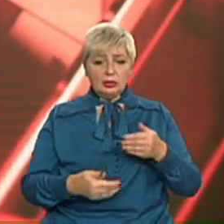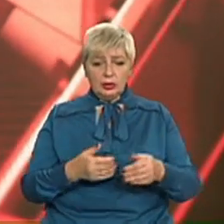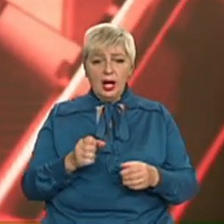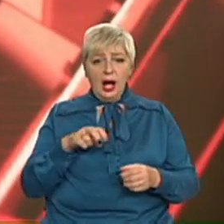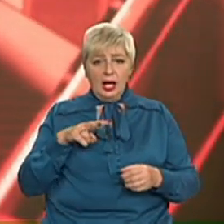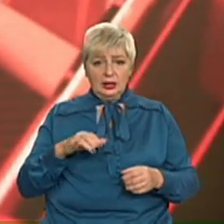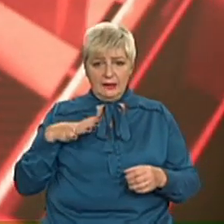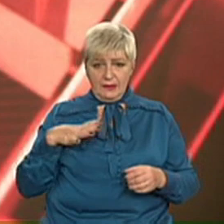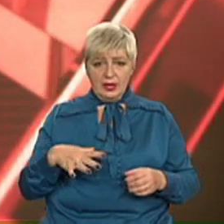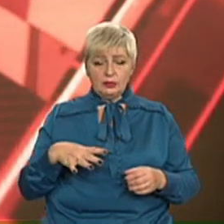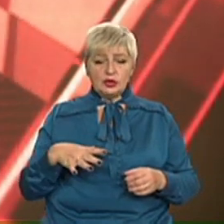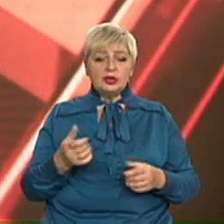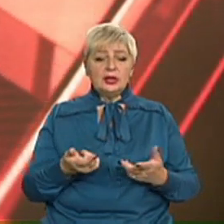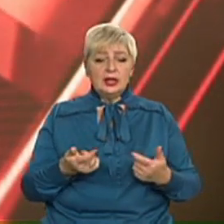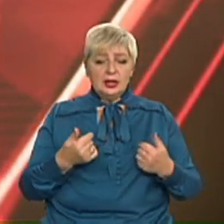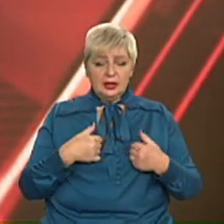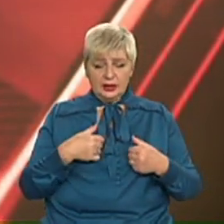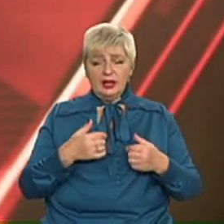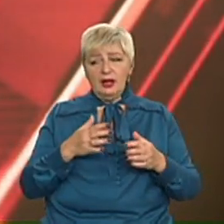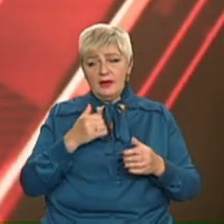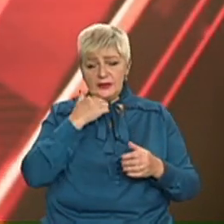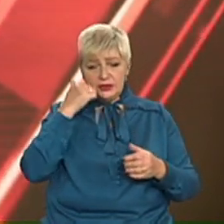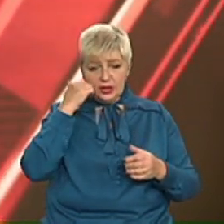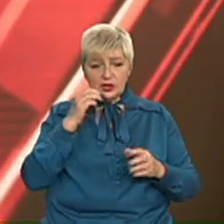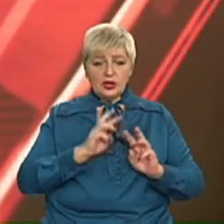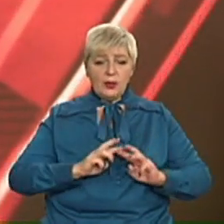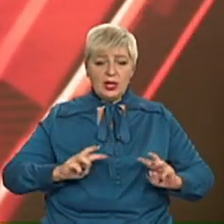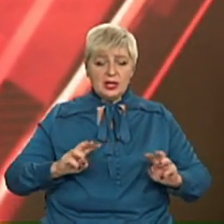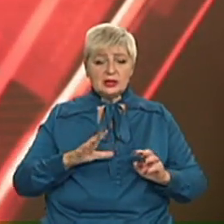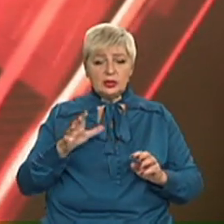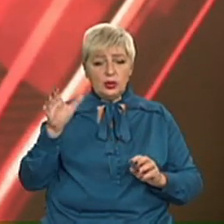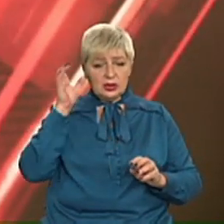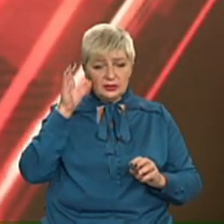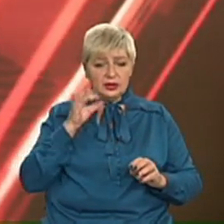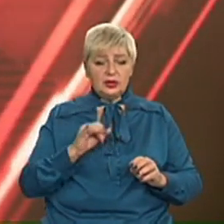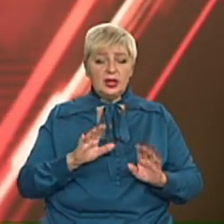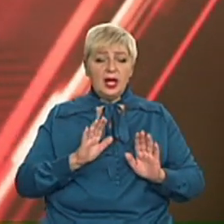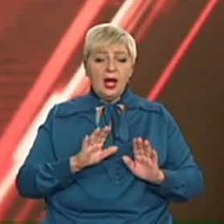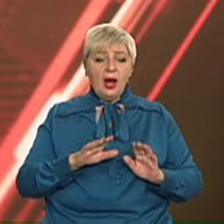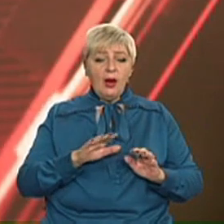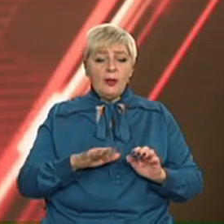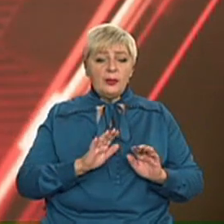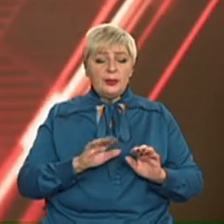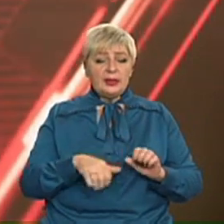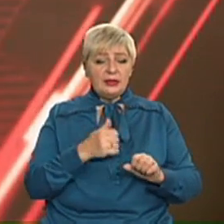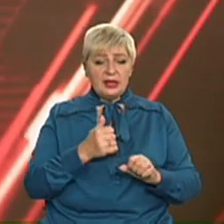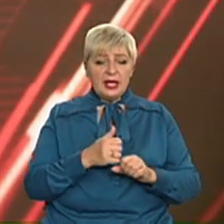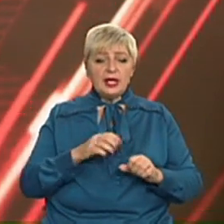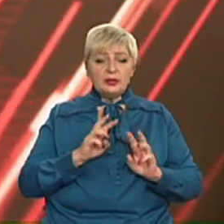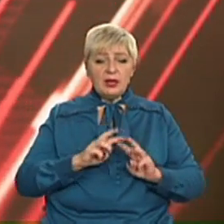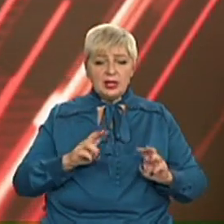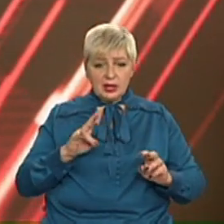він вимушений. Я десь вдячний і міністру освіти, і прем'єр-міністру за те, що вони це зробили.